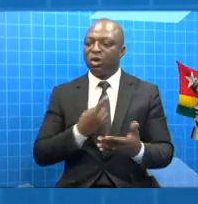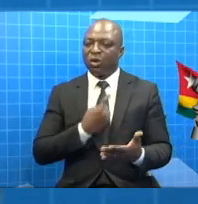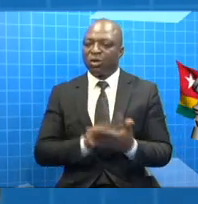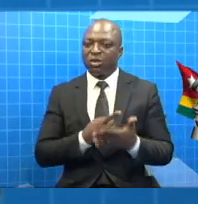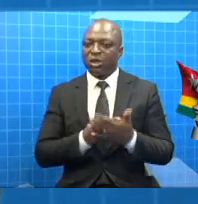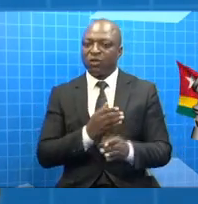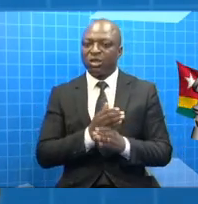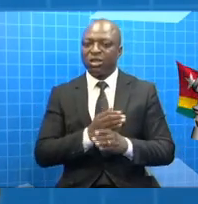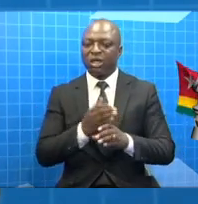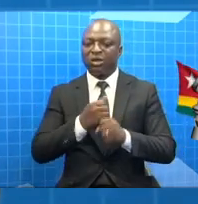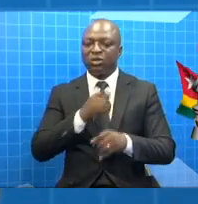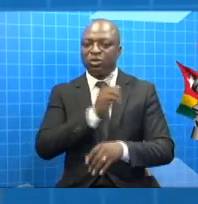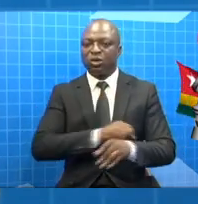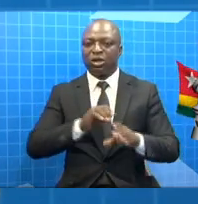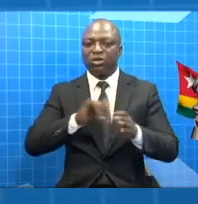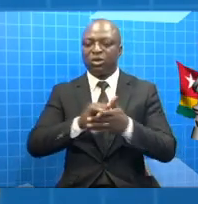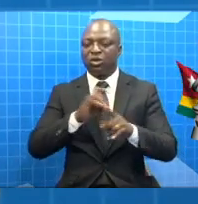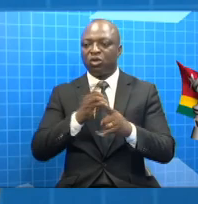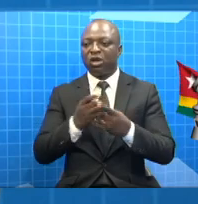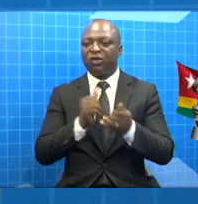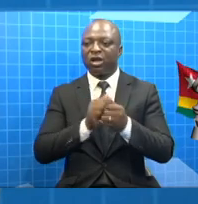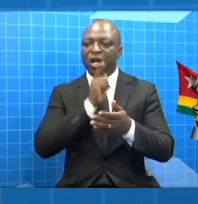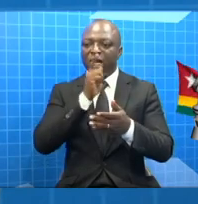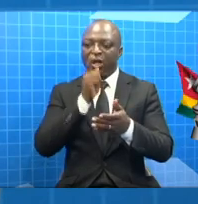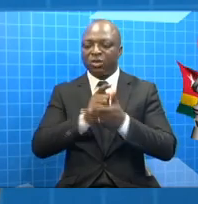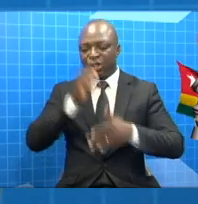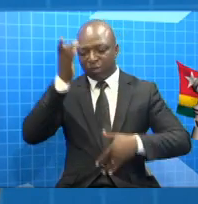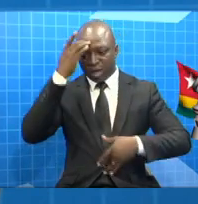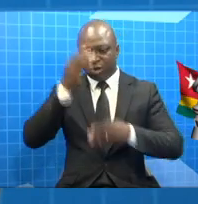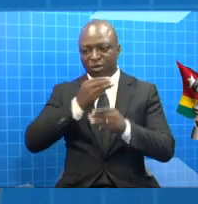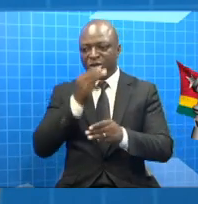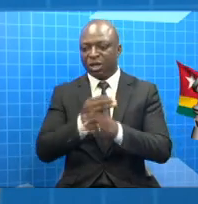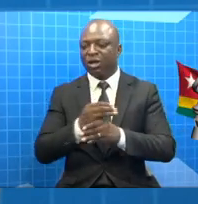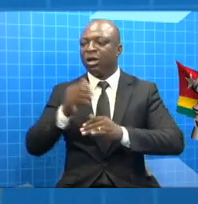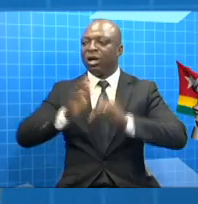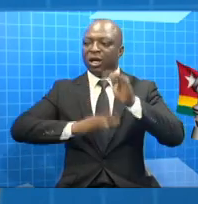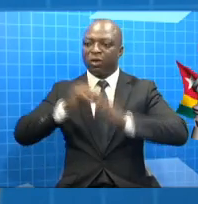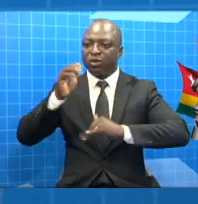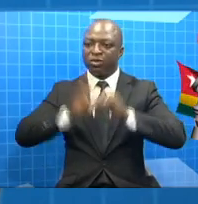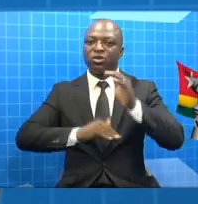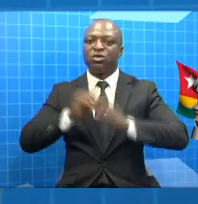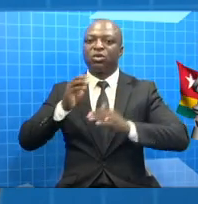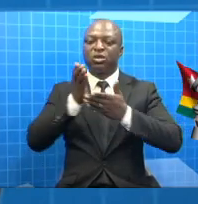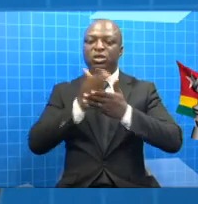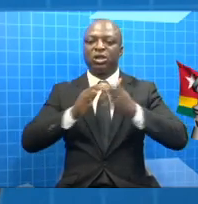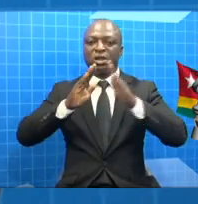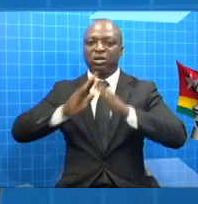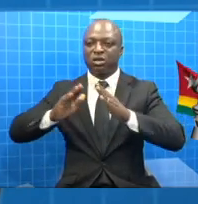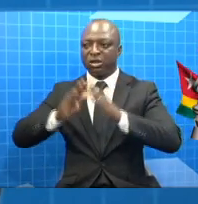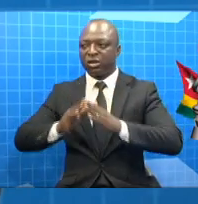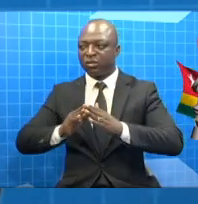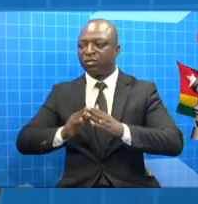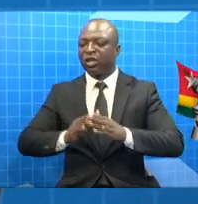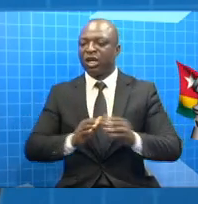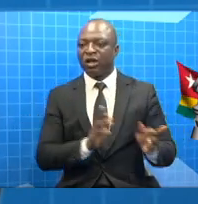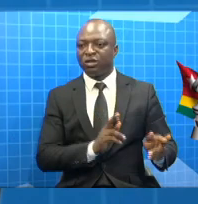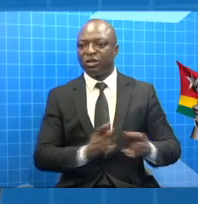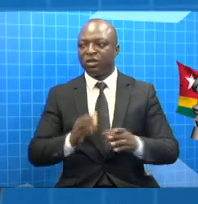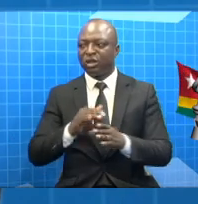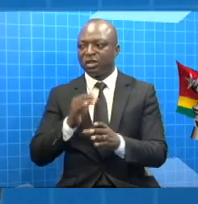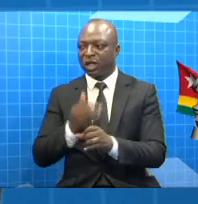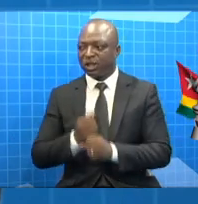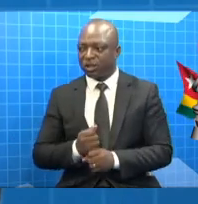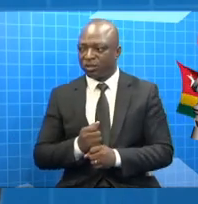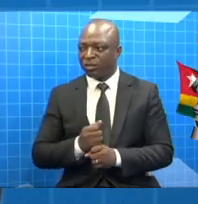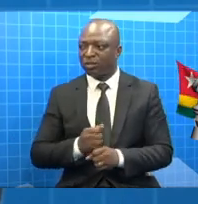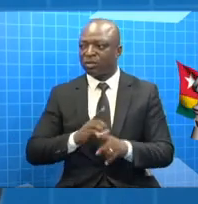du Togo dans ce domaine avec l'assurance maladie universelle et la construction des infrastructures. Au rang de ces acquis,